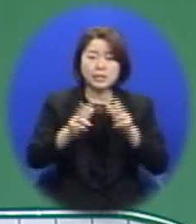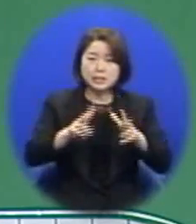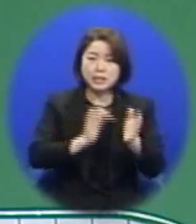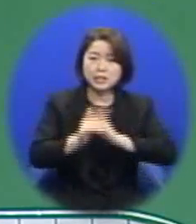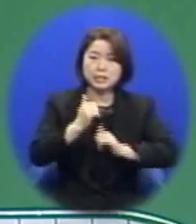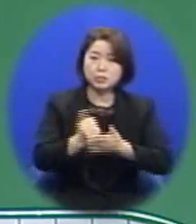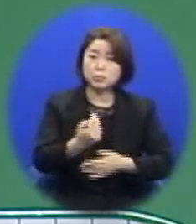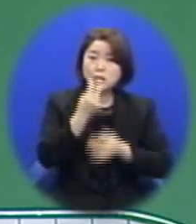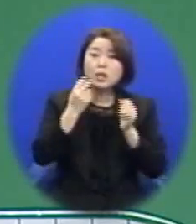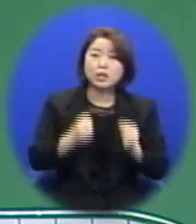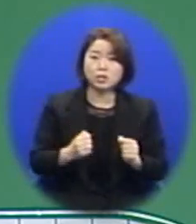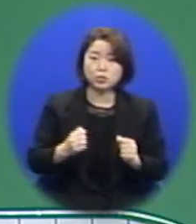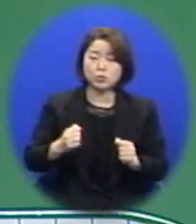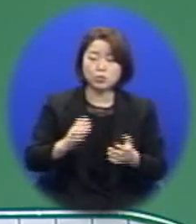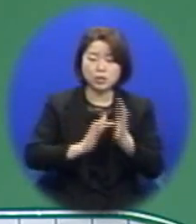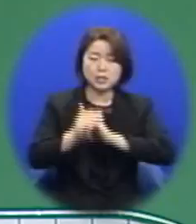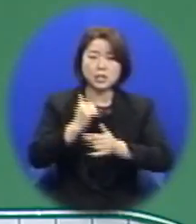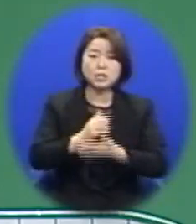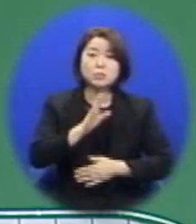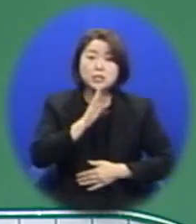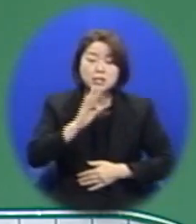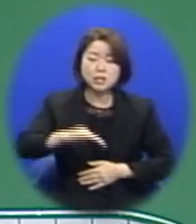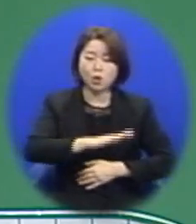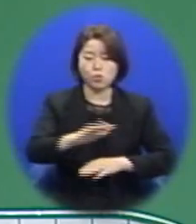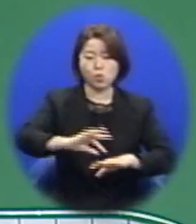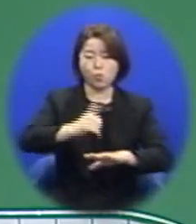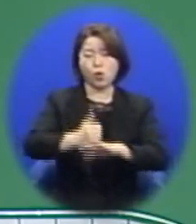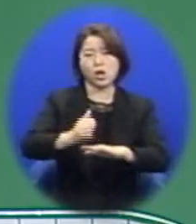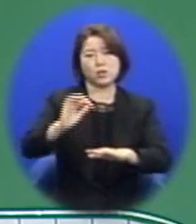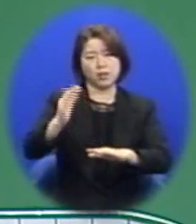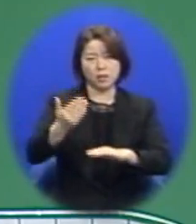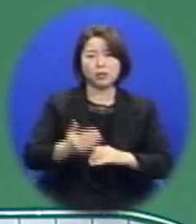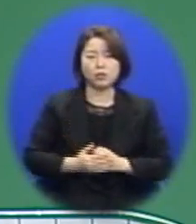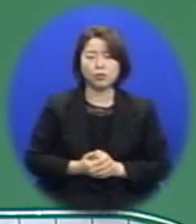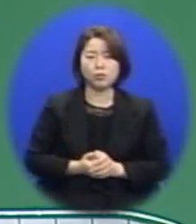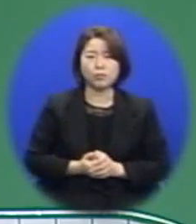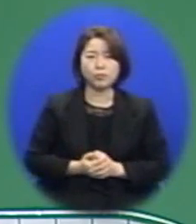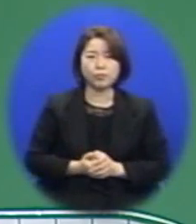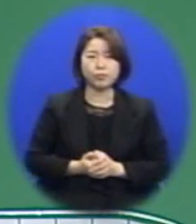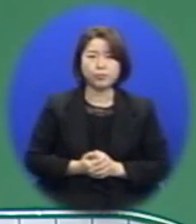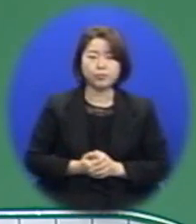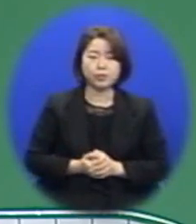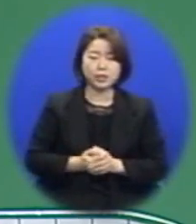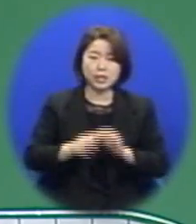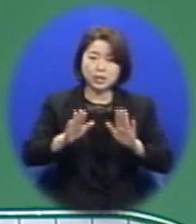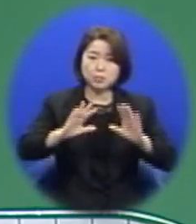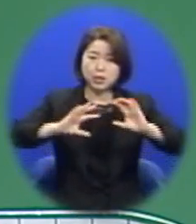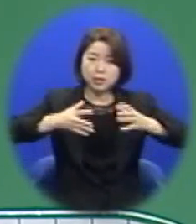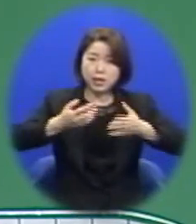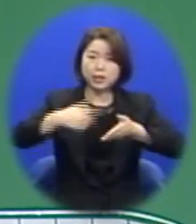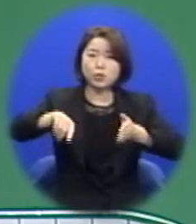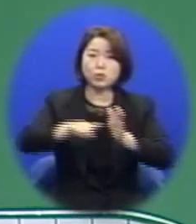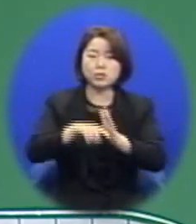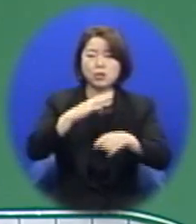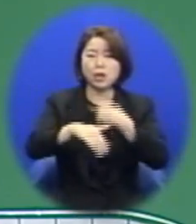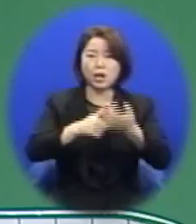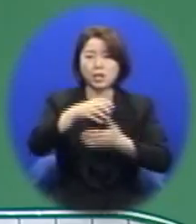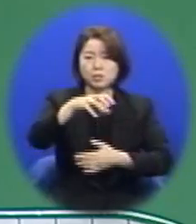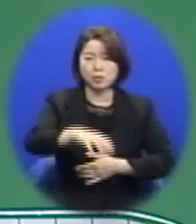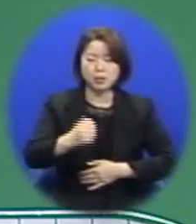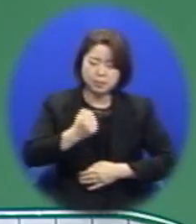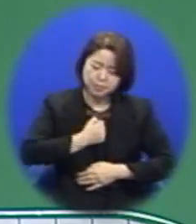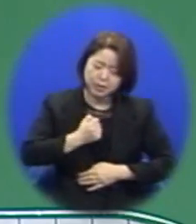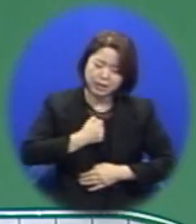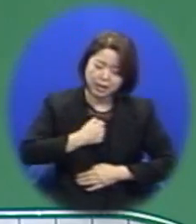예수님은 정말 우리의 왕이 되셔야 돼요. 이번에 나라를 위해서 하나님 앞에 애통하며